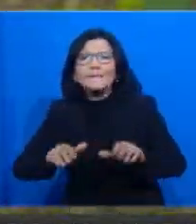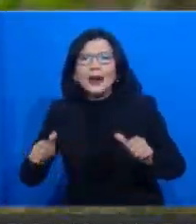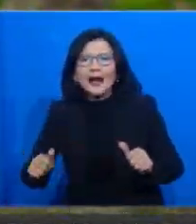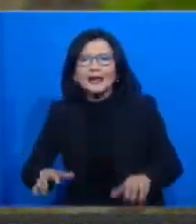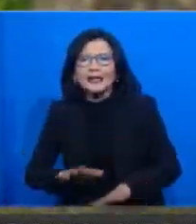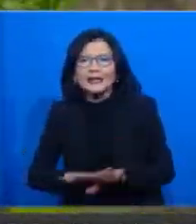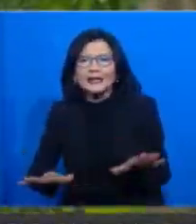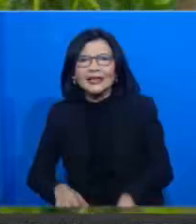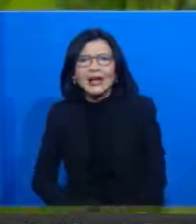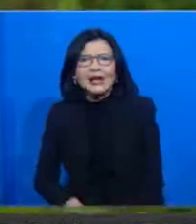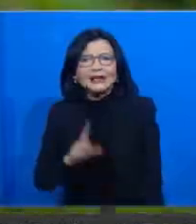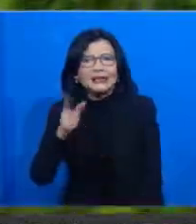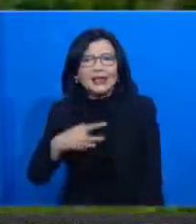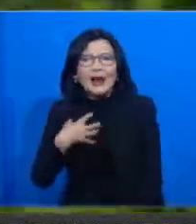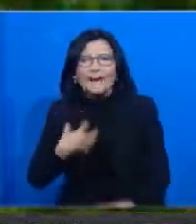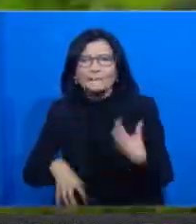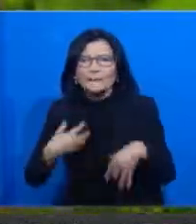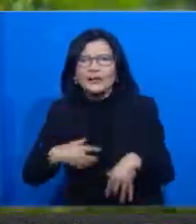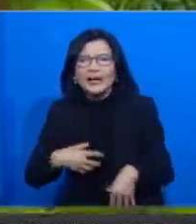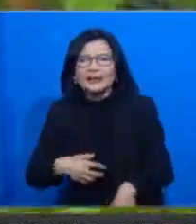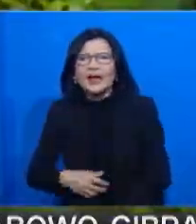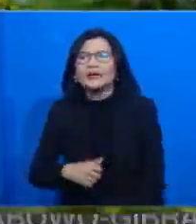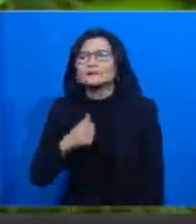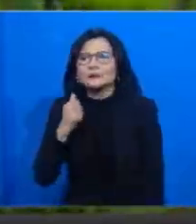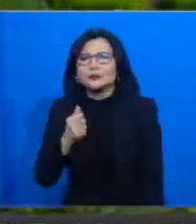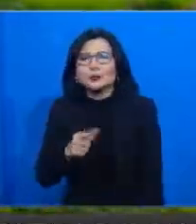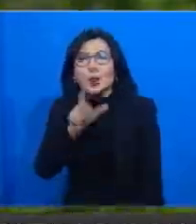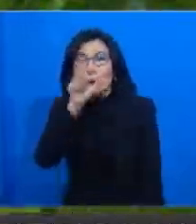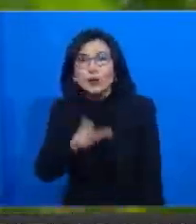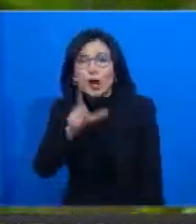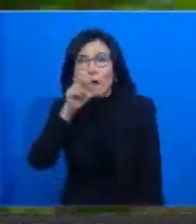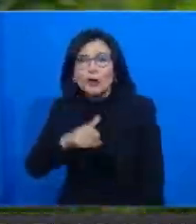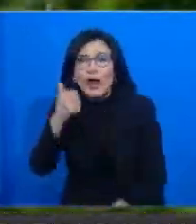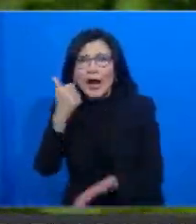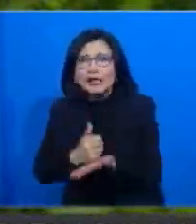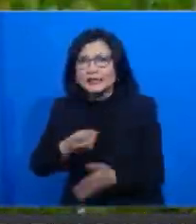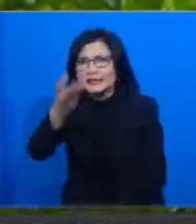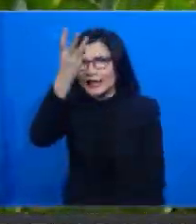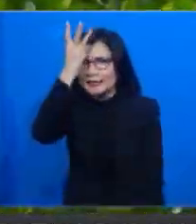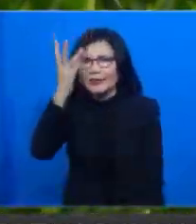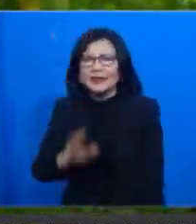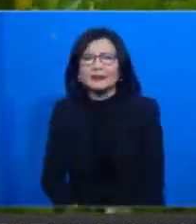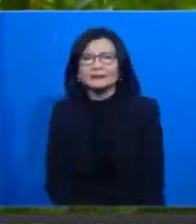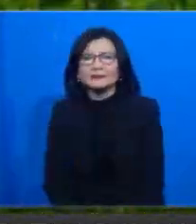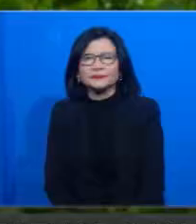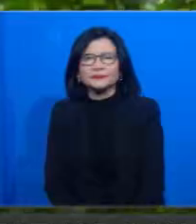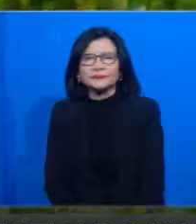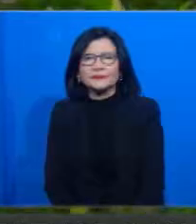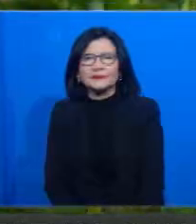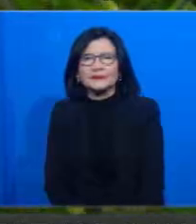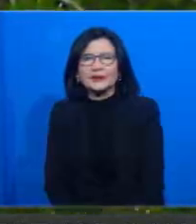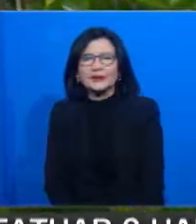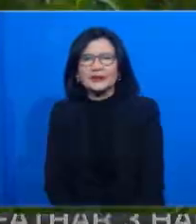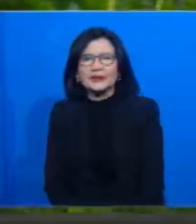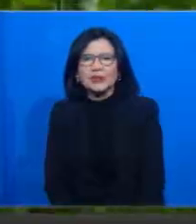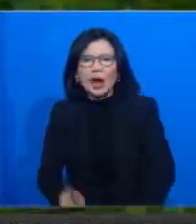membuat primata ini dianggap sebagai hewan keramat bagi suku asli di tanah Kalimantan. Sayangnya masa reproduksi bekantan